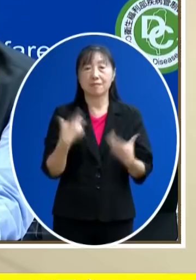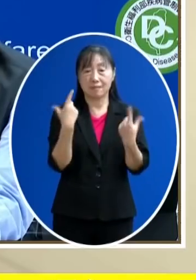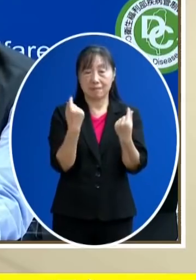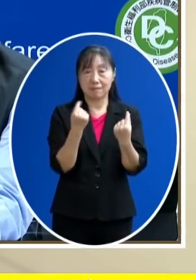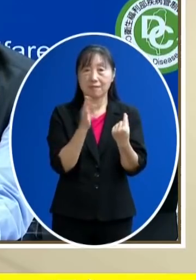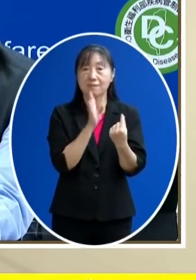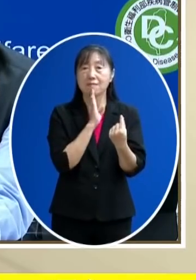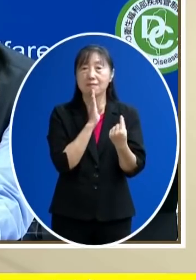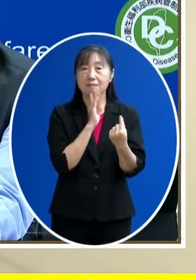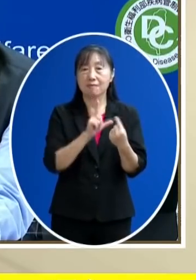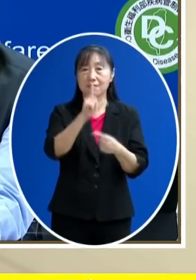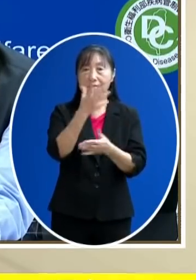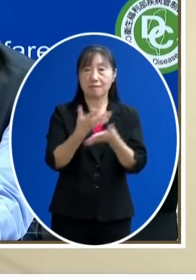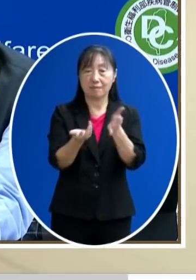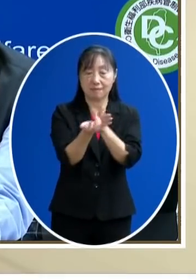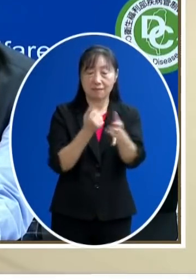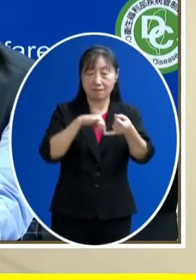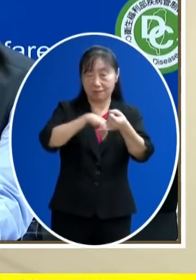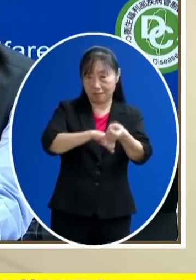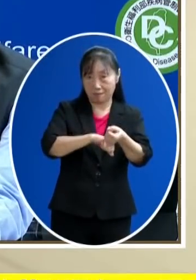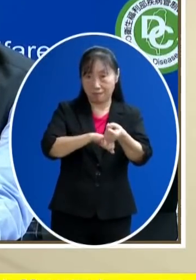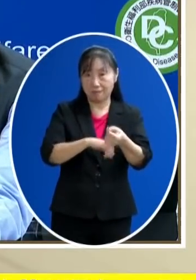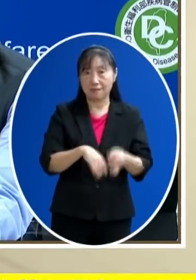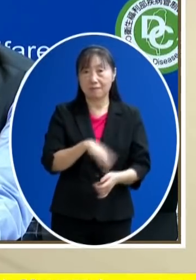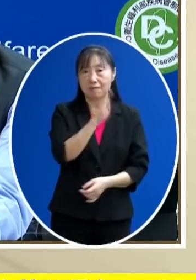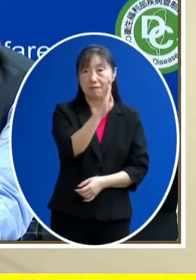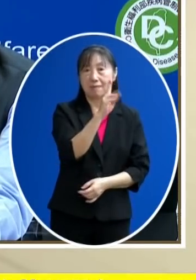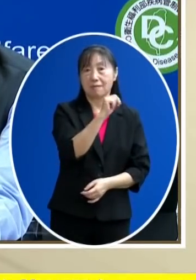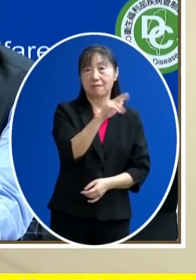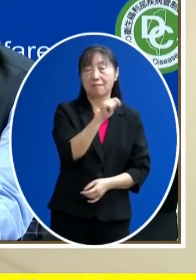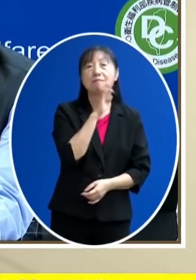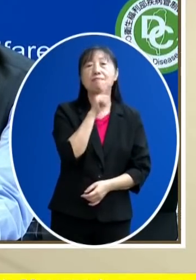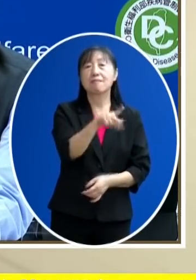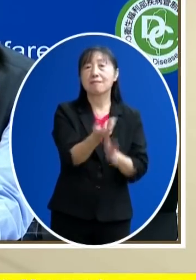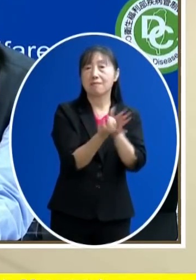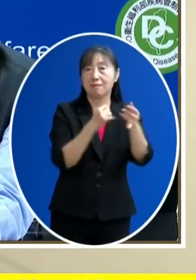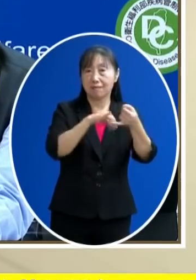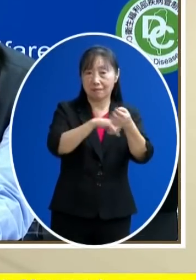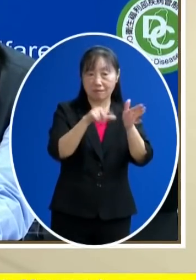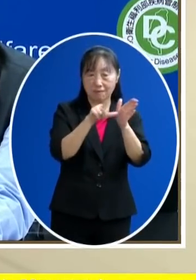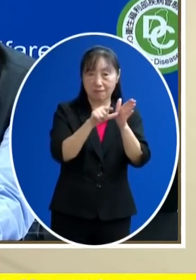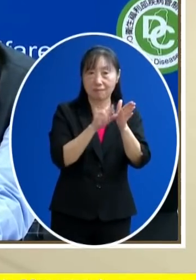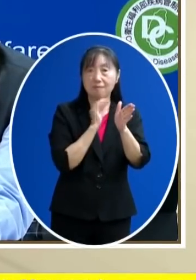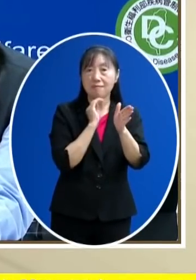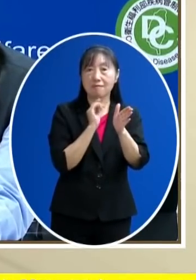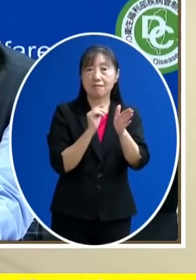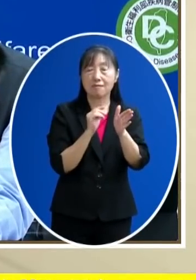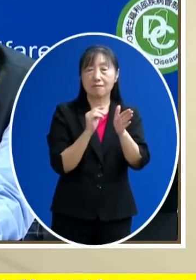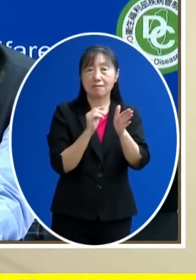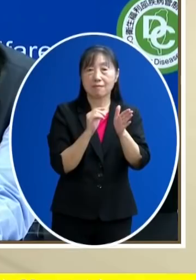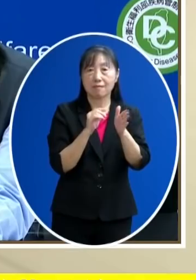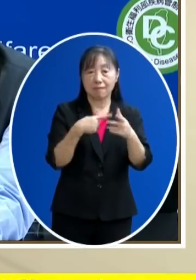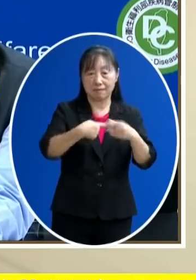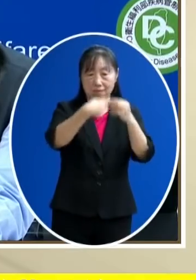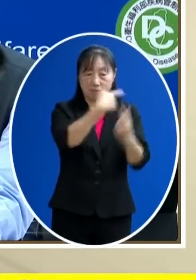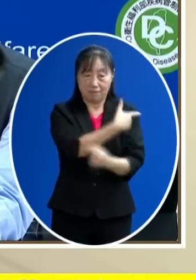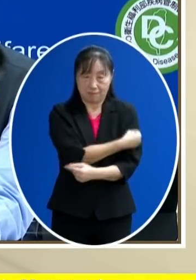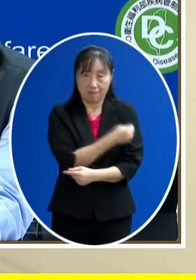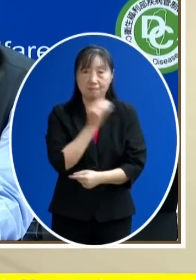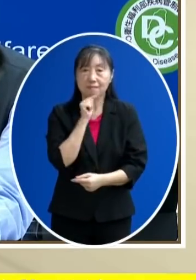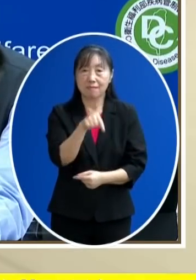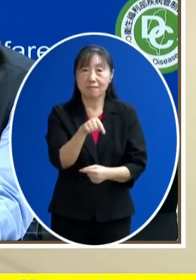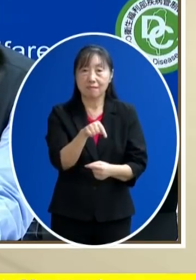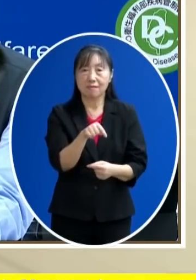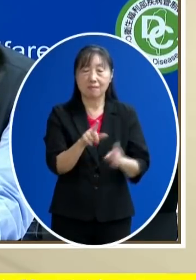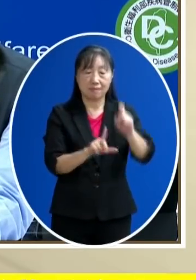取预约分流的部分 ，BNT 的预约的时间 第一剂哈 ，BNT 是第一剂，在预约的时